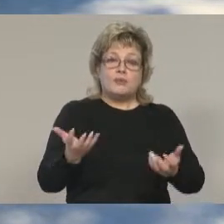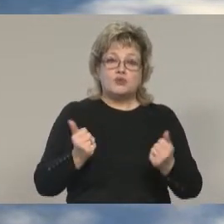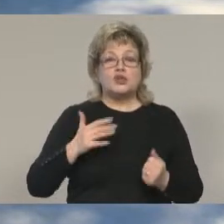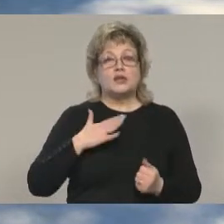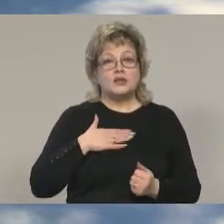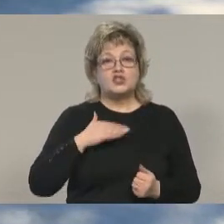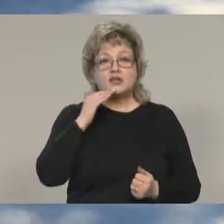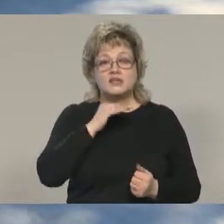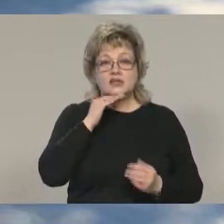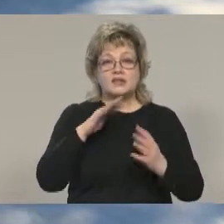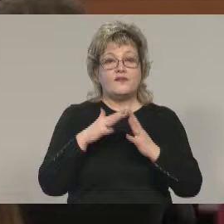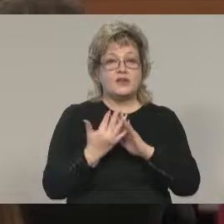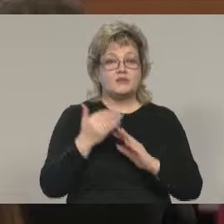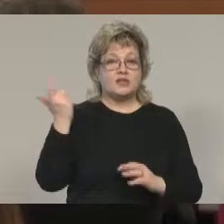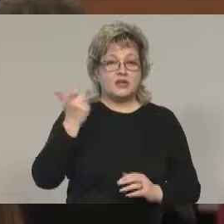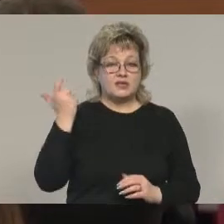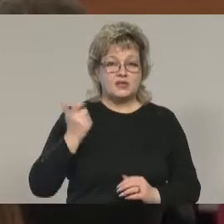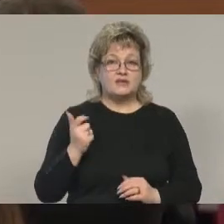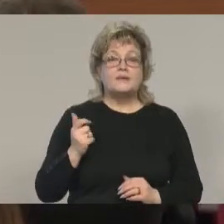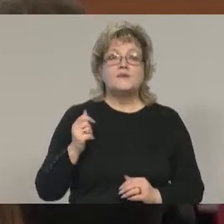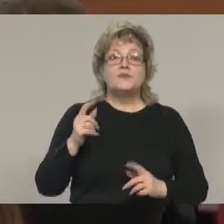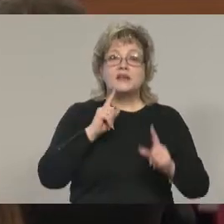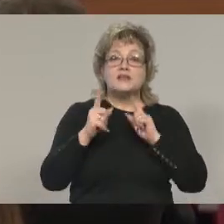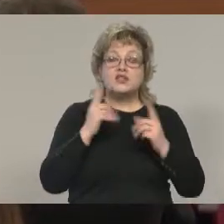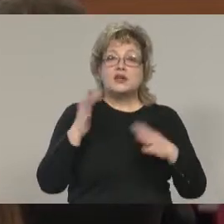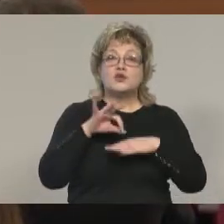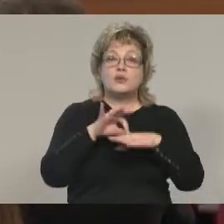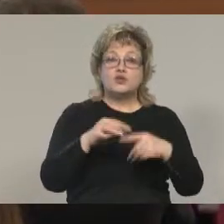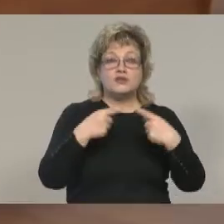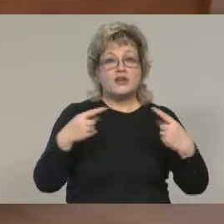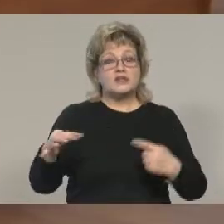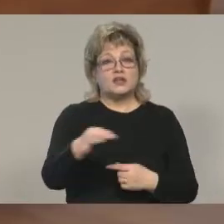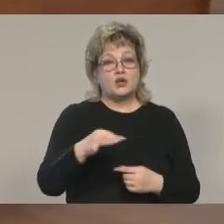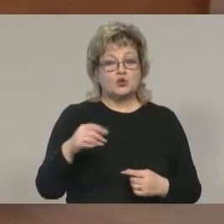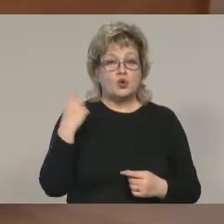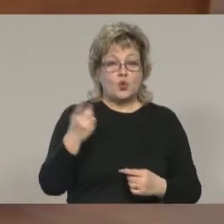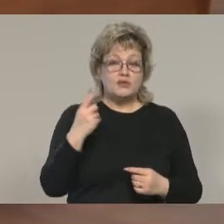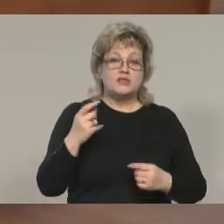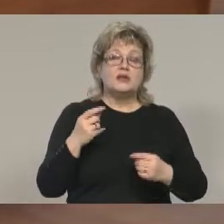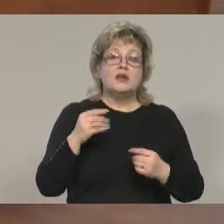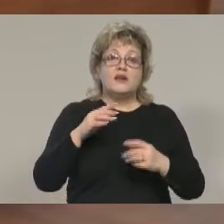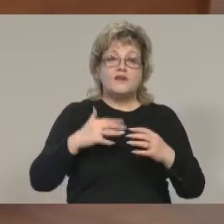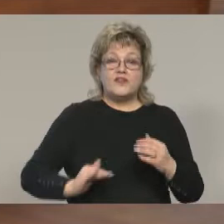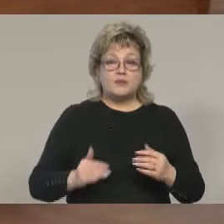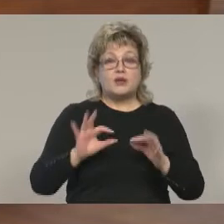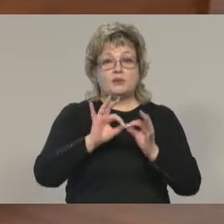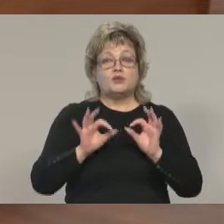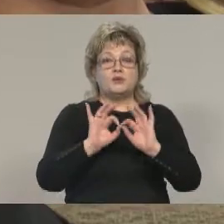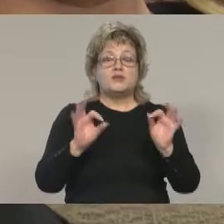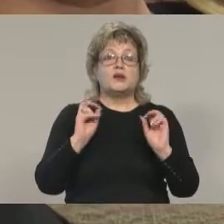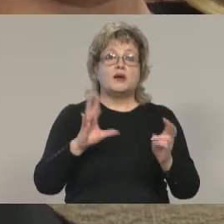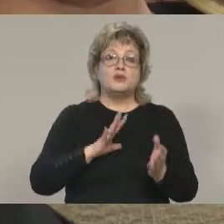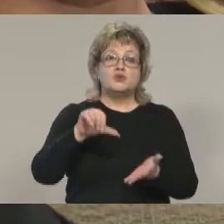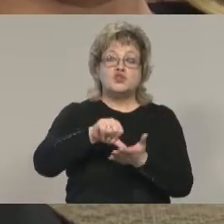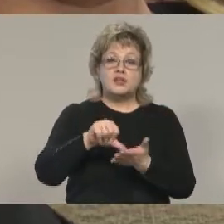наши крестьянско-фермерские хозяйства. На совещаниях, которые проводятся в разных районах области, фермерам подробно разъясняют, как стать